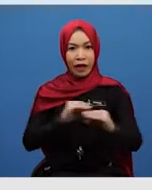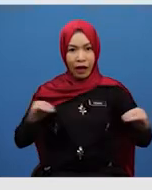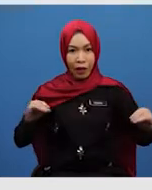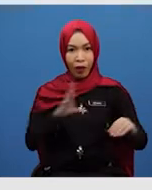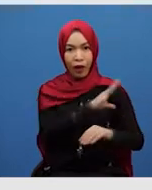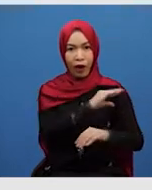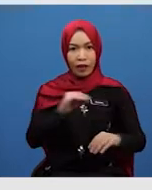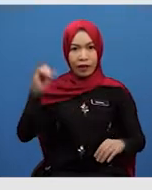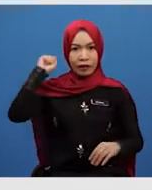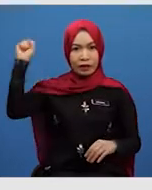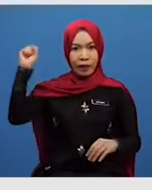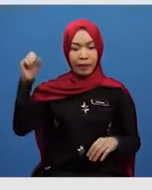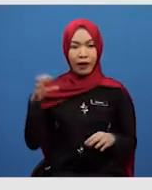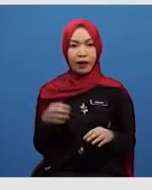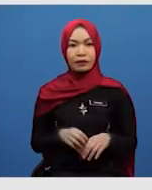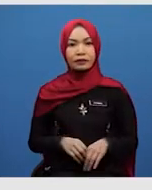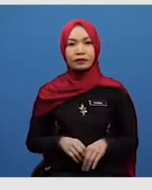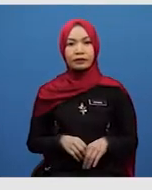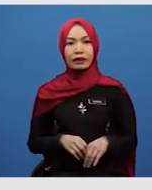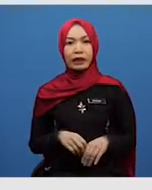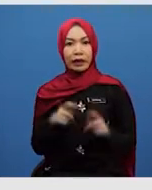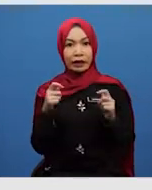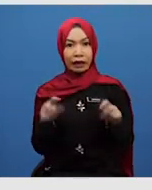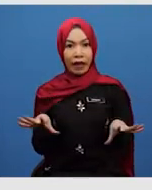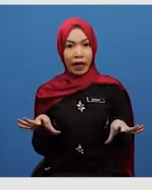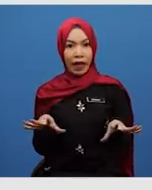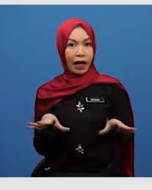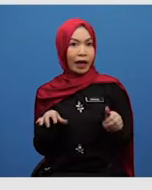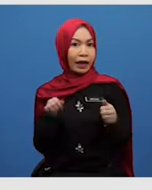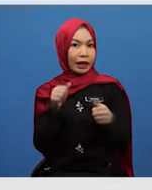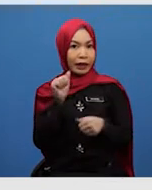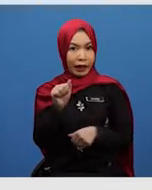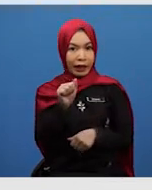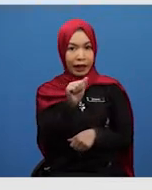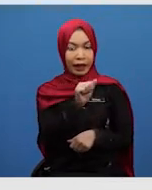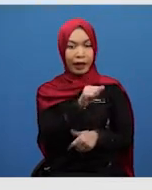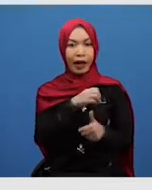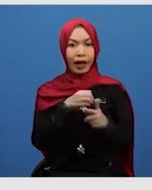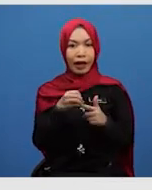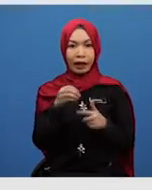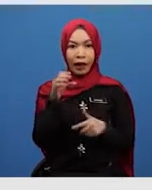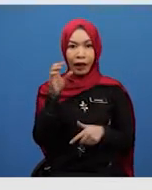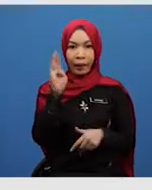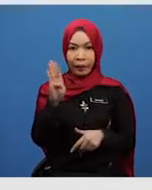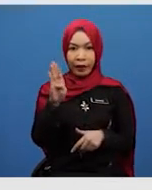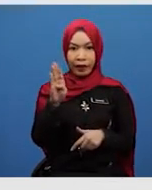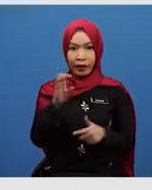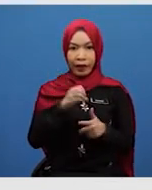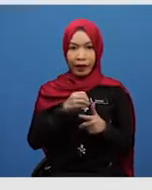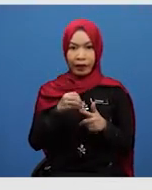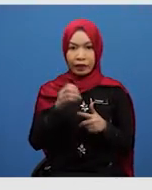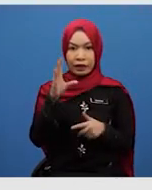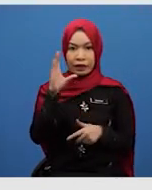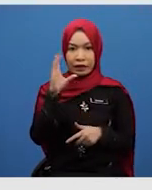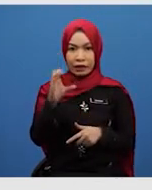Negeri membawa keharmonian negeri memakmurkan negeri dan menjadi panduan dalam